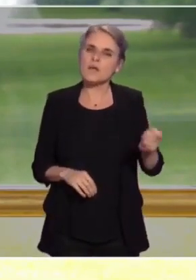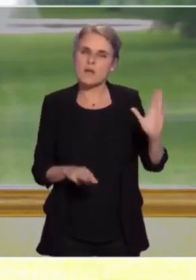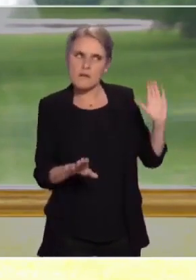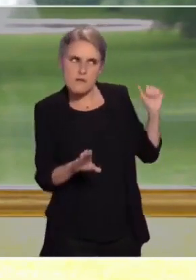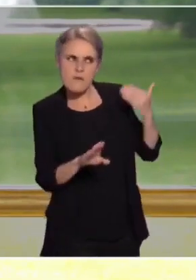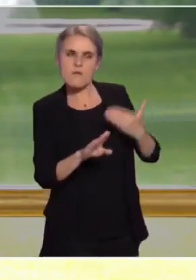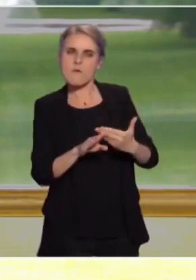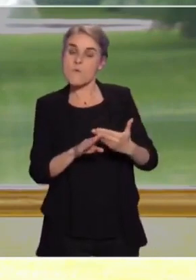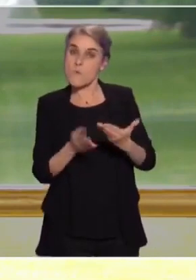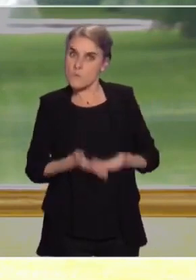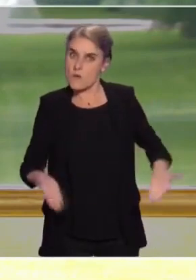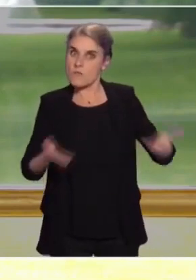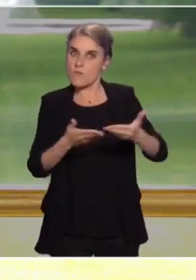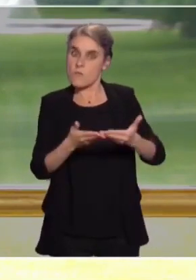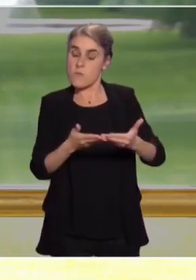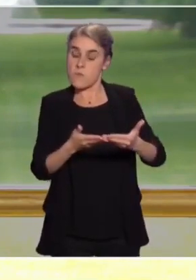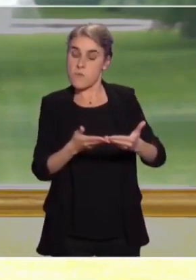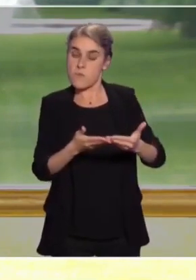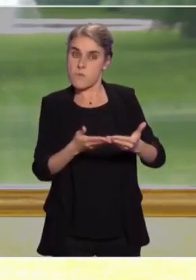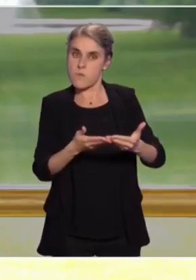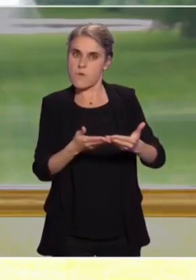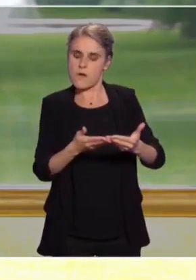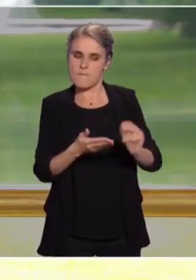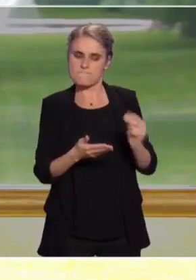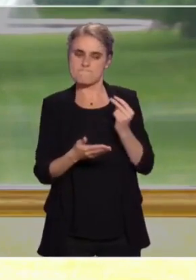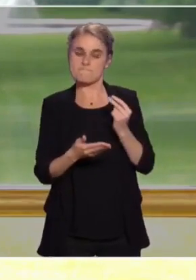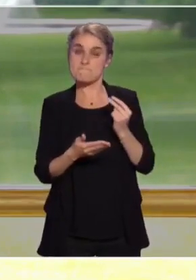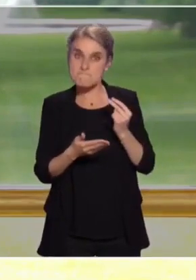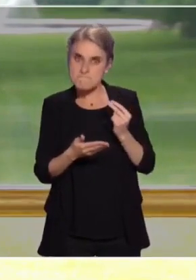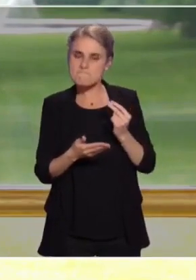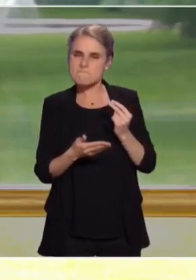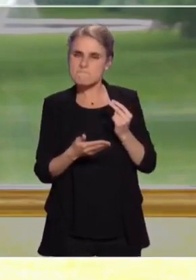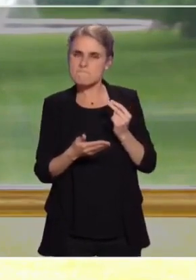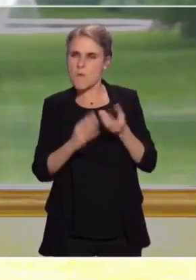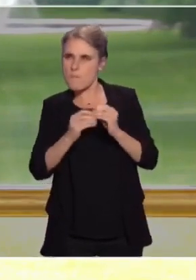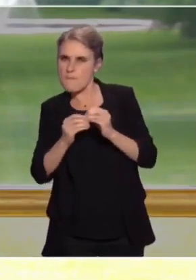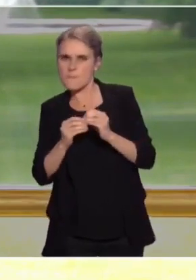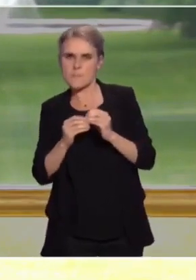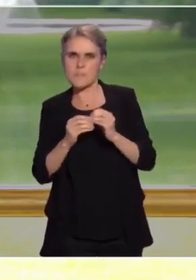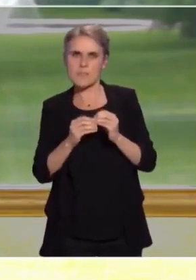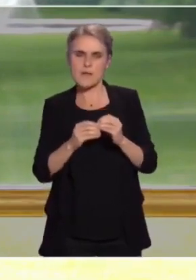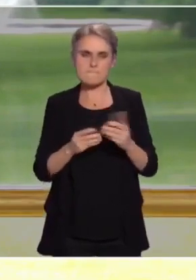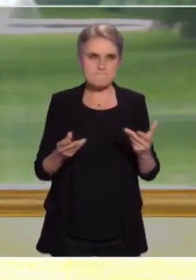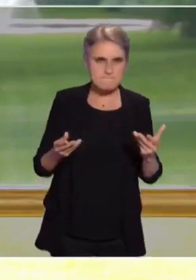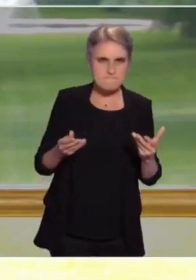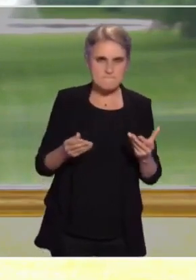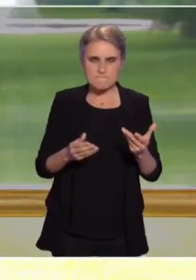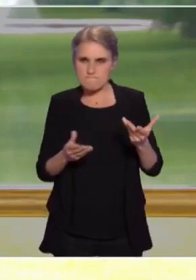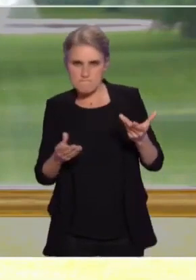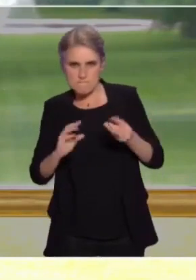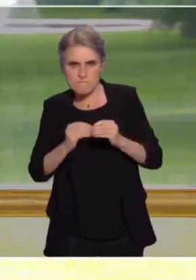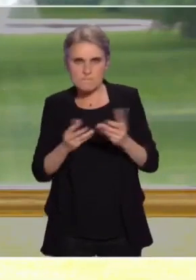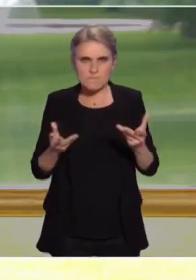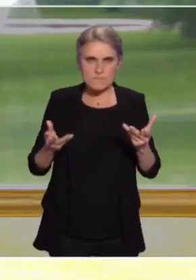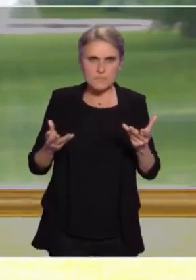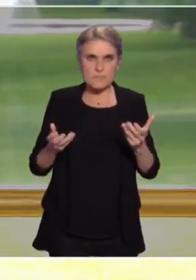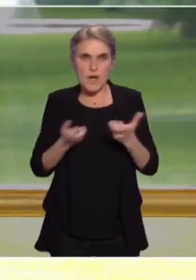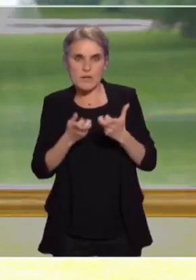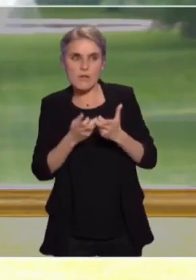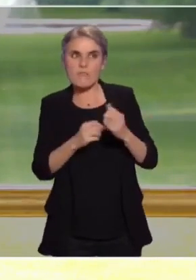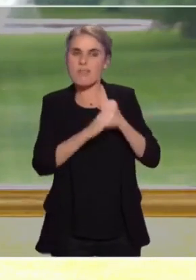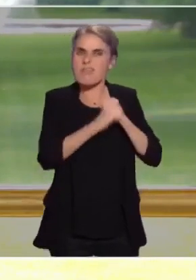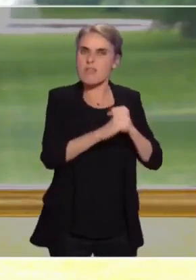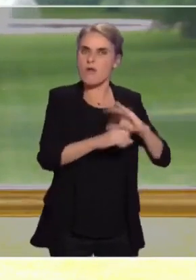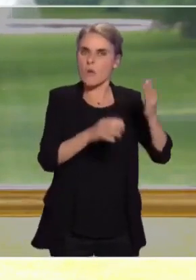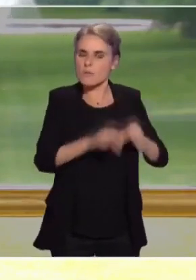a aussi révélé des failles des fragilités notre dépendance à d'autres continents pour nous procurer certains produits non